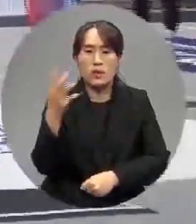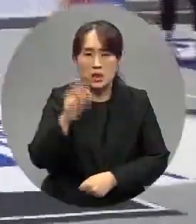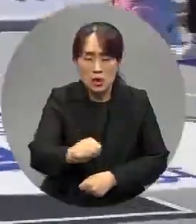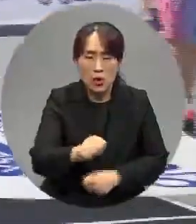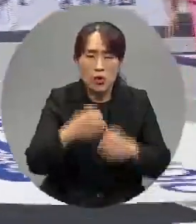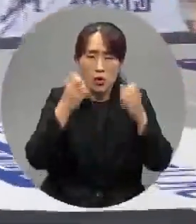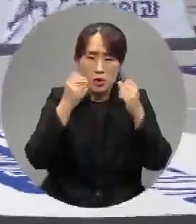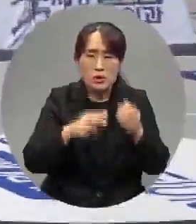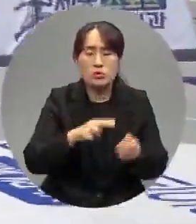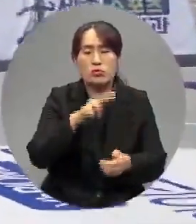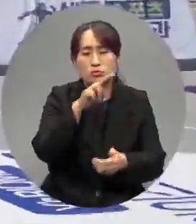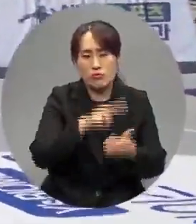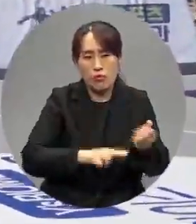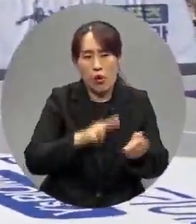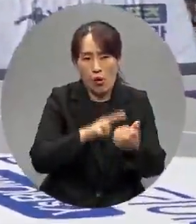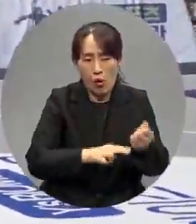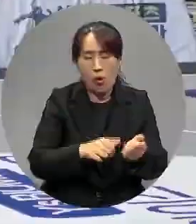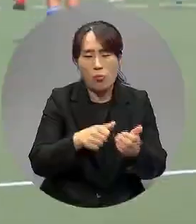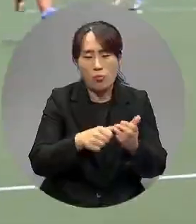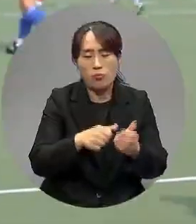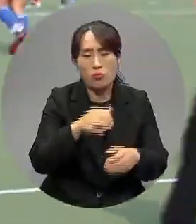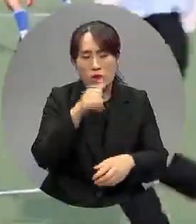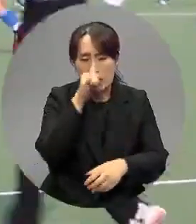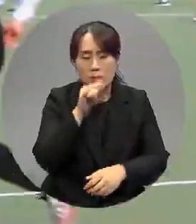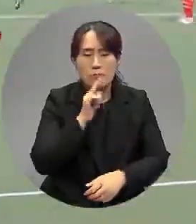넘는 신규 소비가 만들어진다고 밝혔습니다